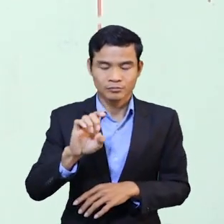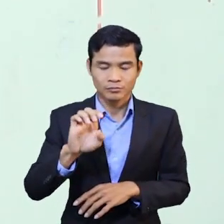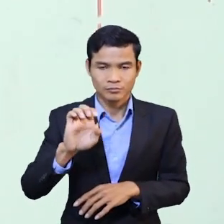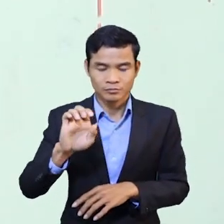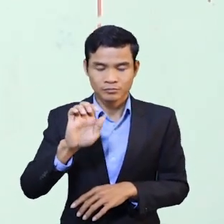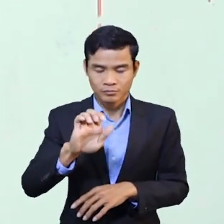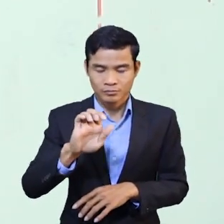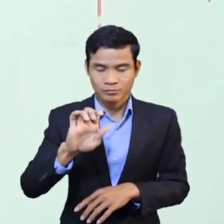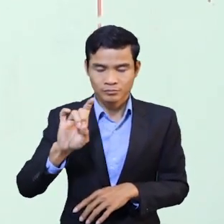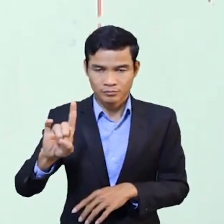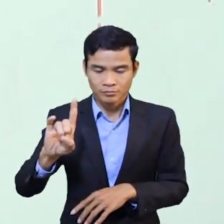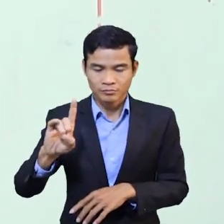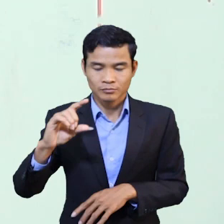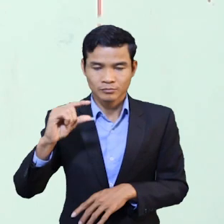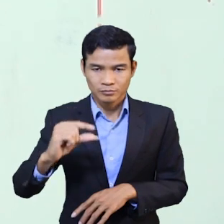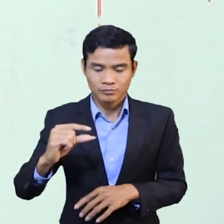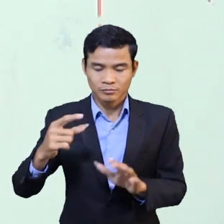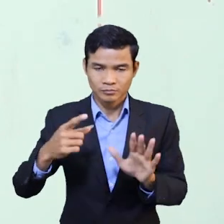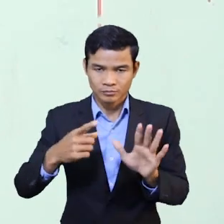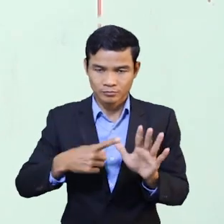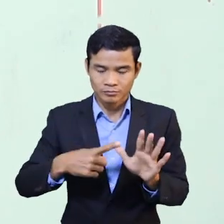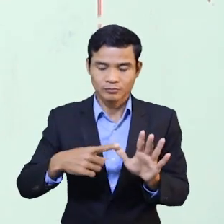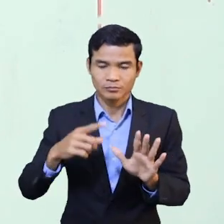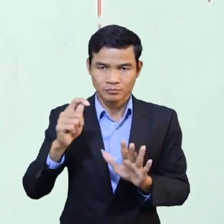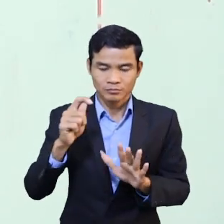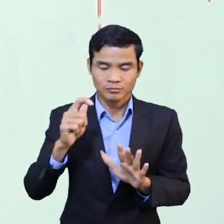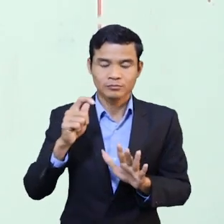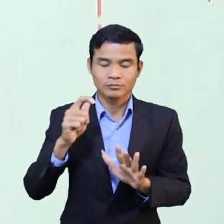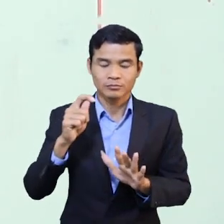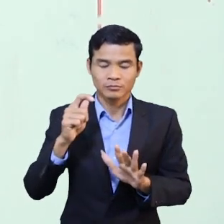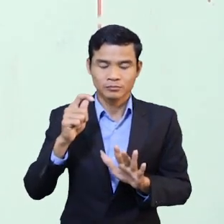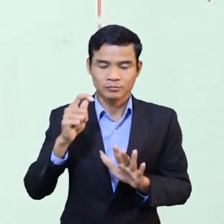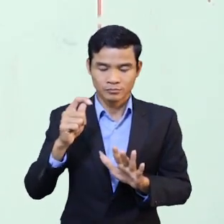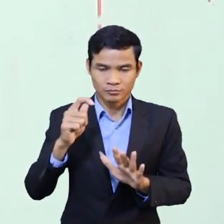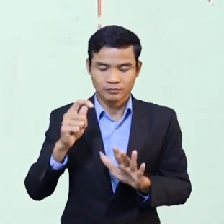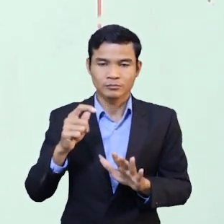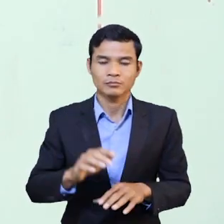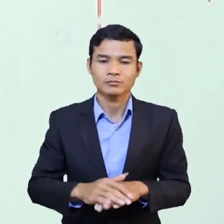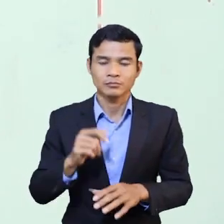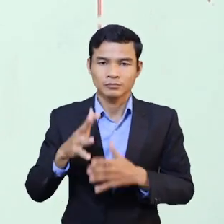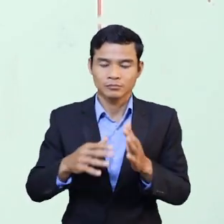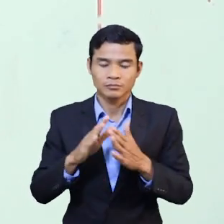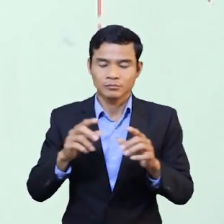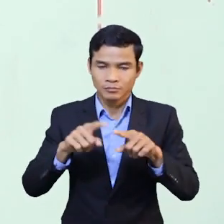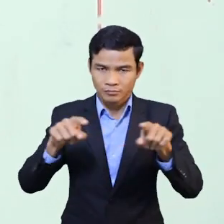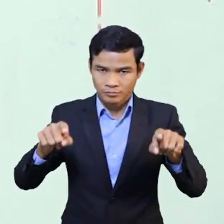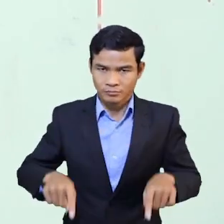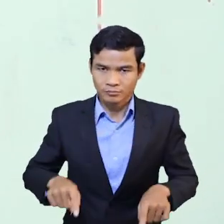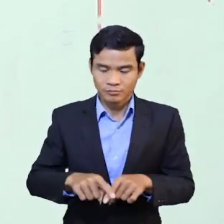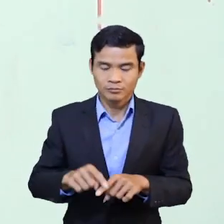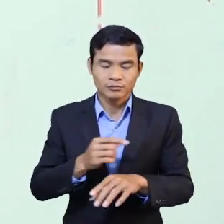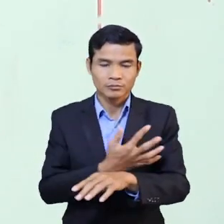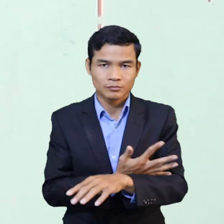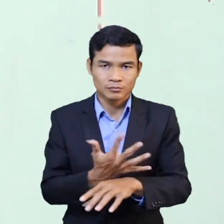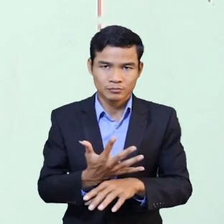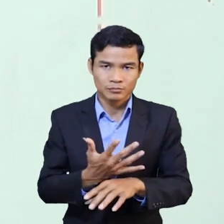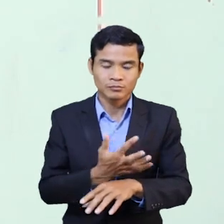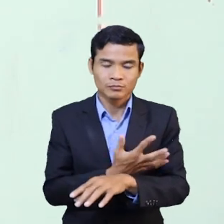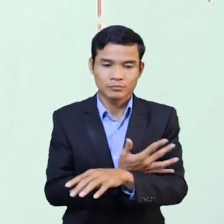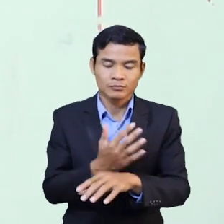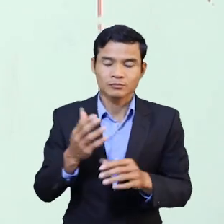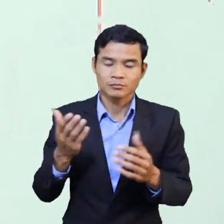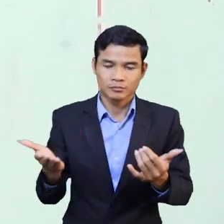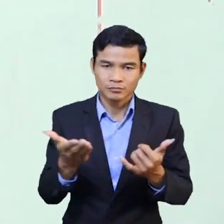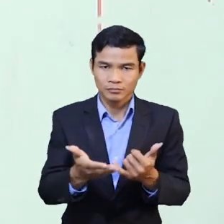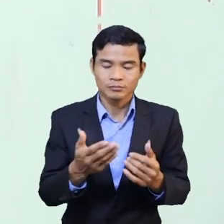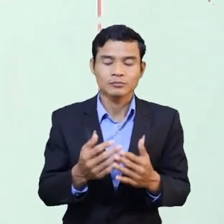chấm cò á cả cá nừng rổ cả chấm cả chả ấy lấy con